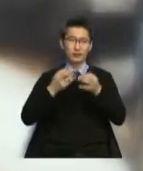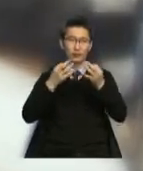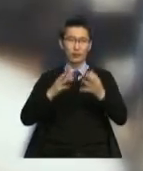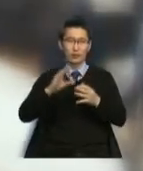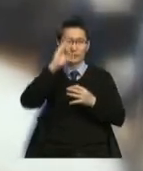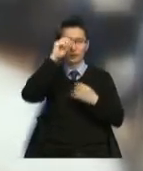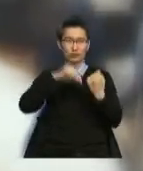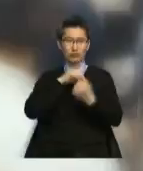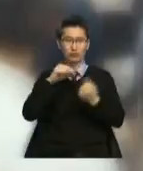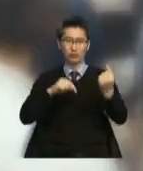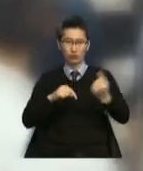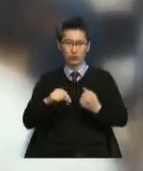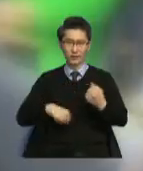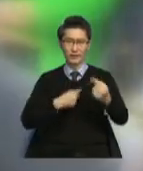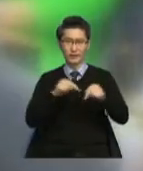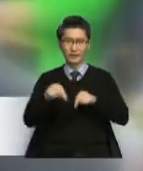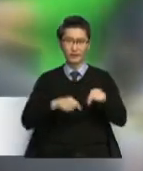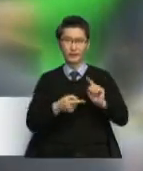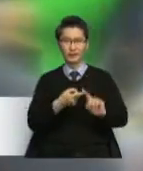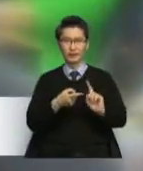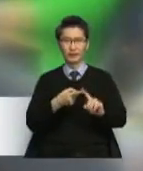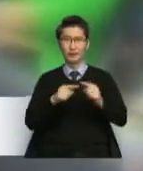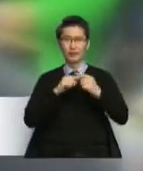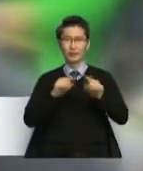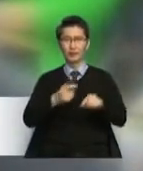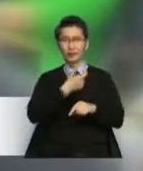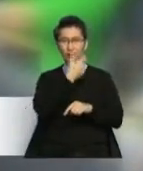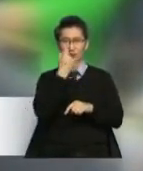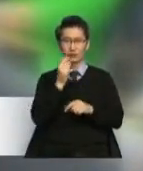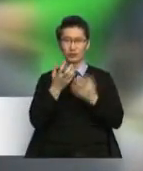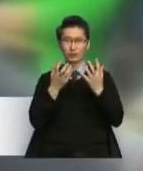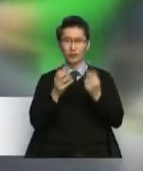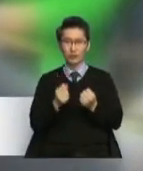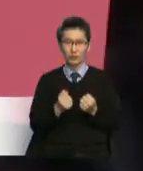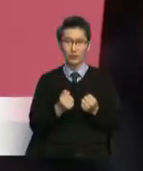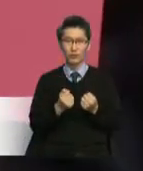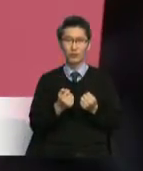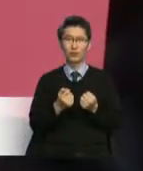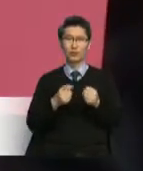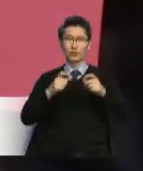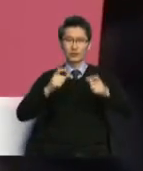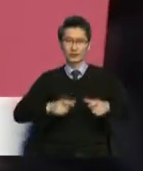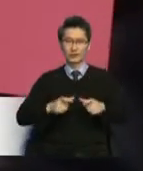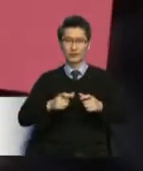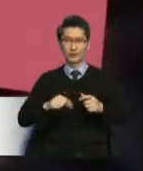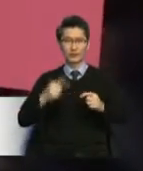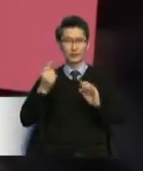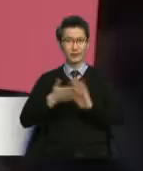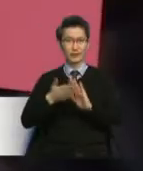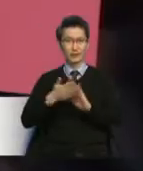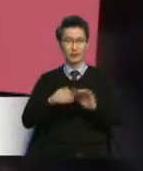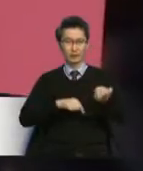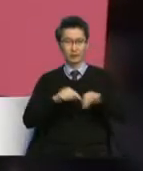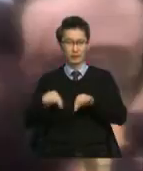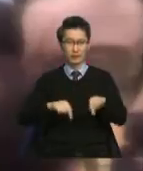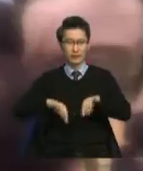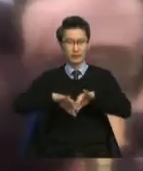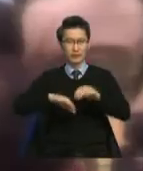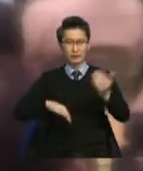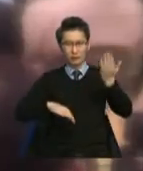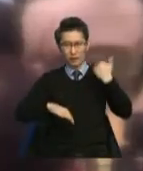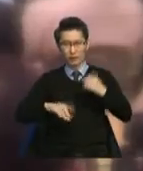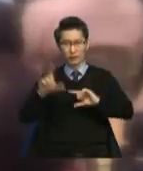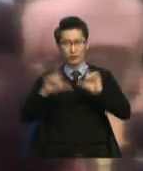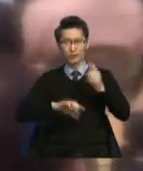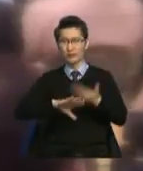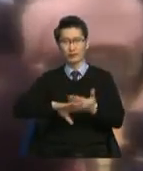시범 운영되어 온 주민자치에 대한 객관적 평가가 부족했고 과거 주민자치위원회와의 차별성이 크지 않다는